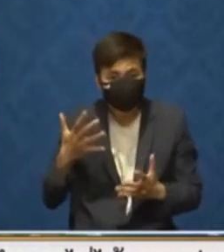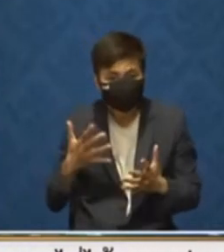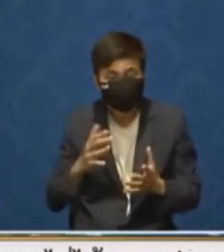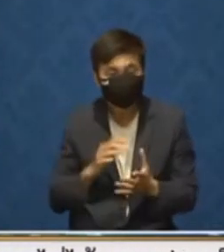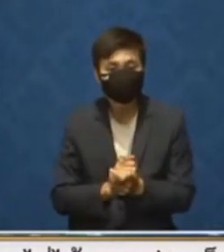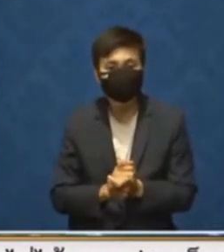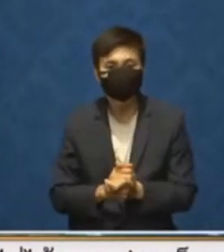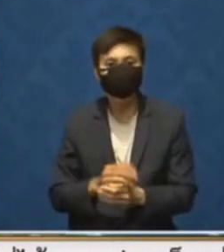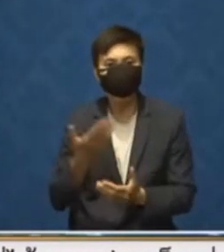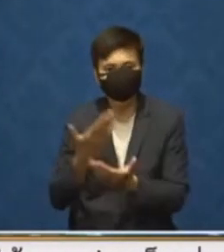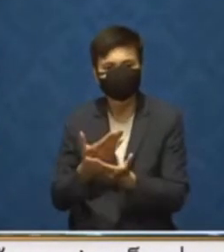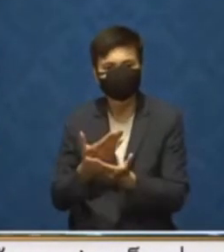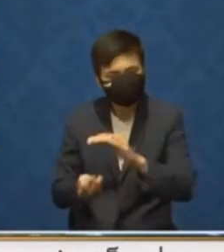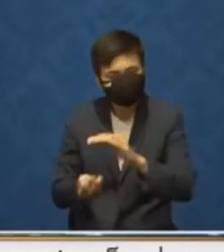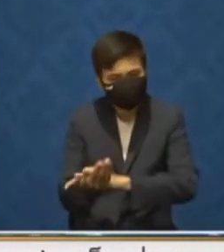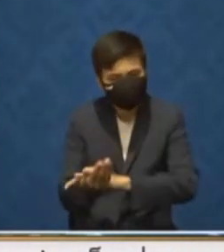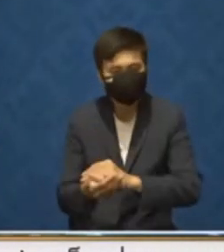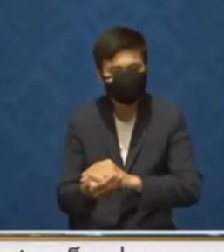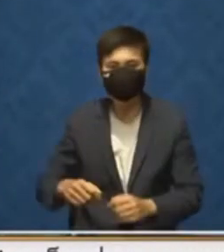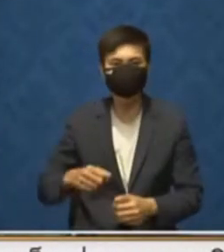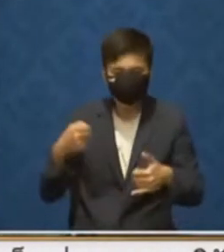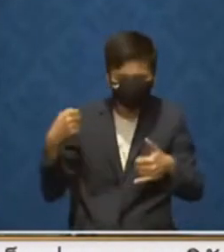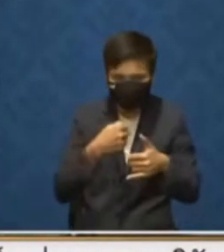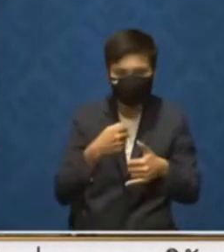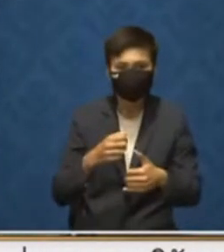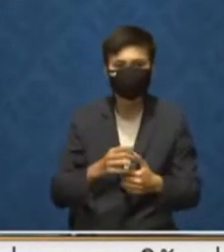เลยเอาต่อเลยครับ